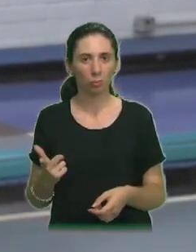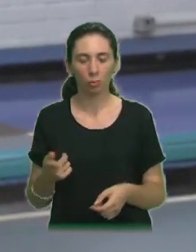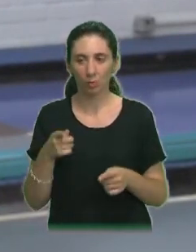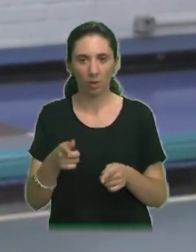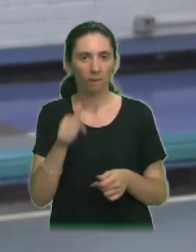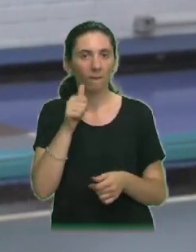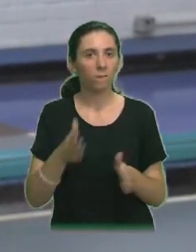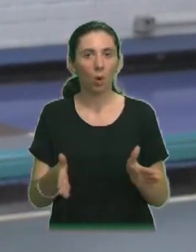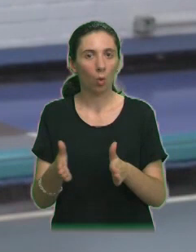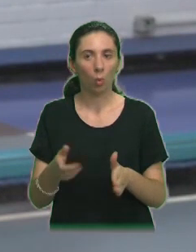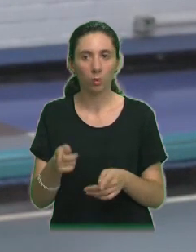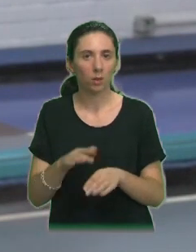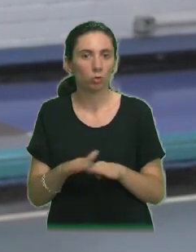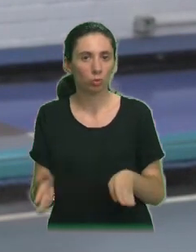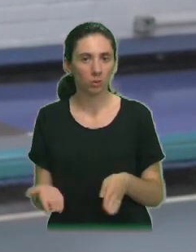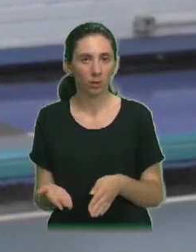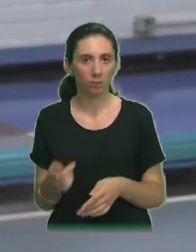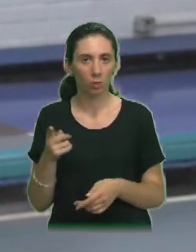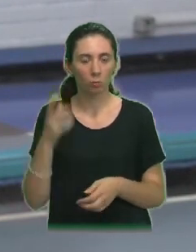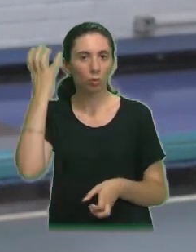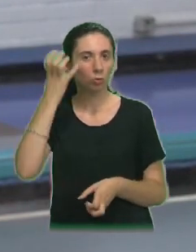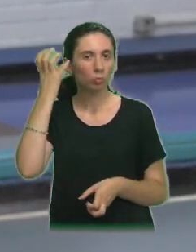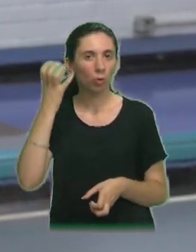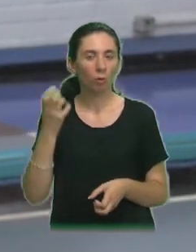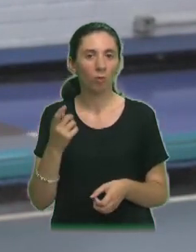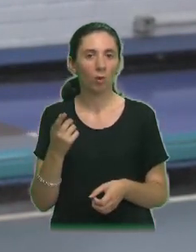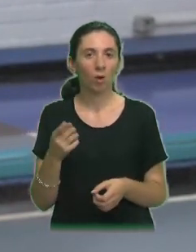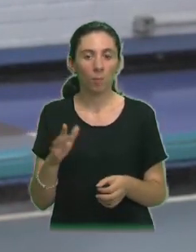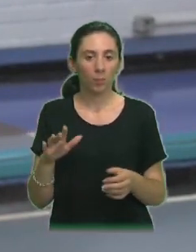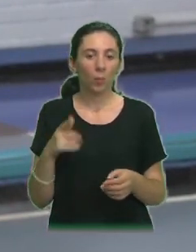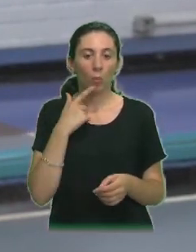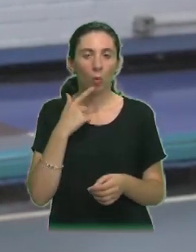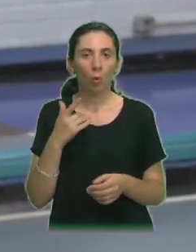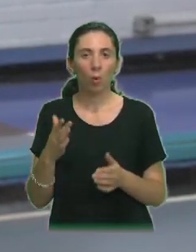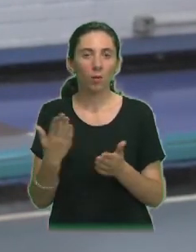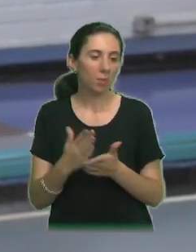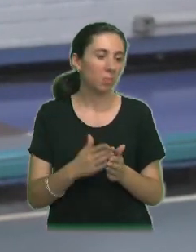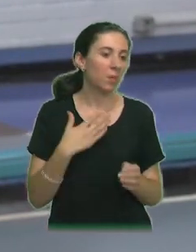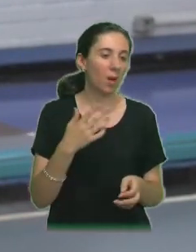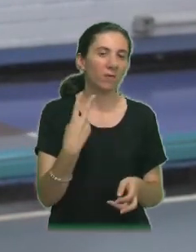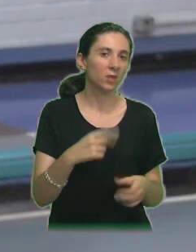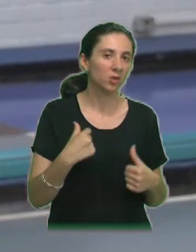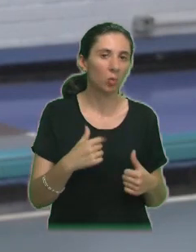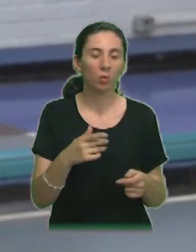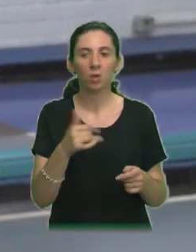vodama završiti. To su snovi koji se obično ispunjavaju oko 20. godine ili ko tineđera, ne